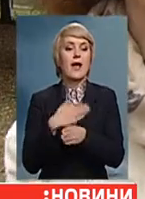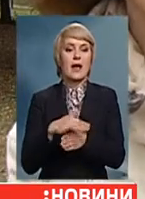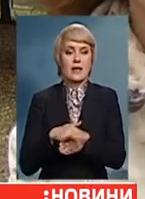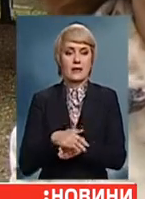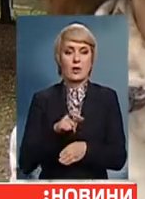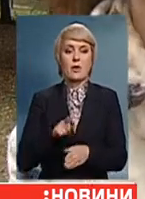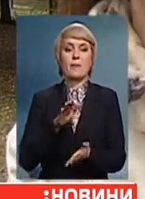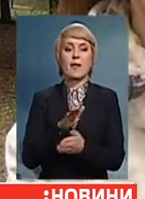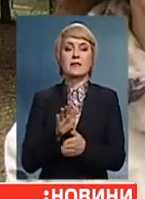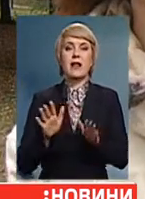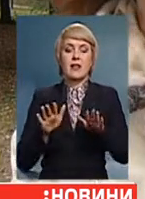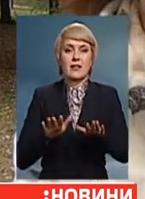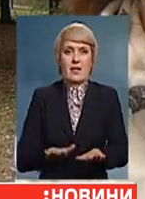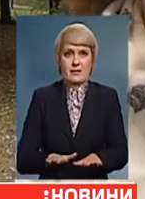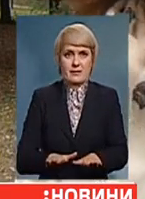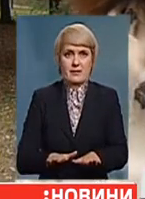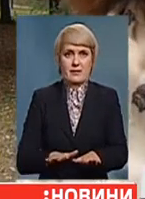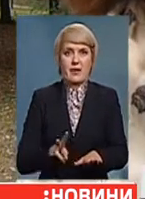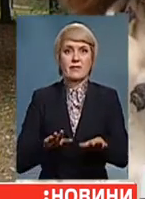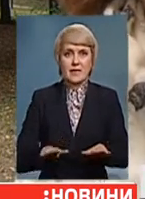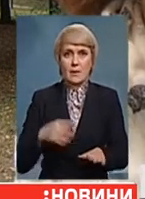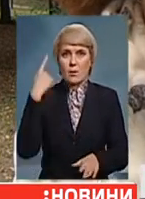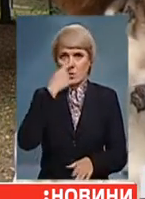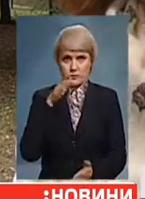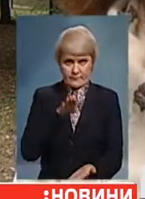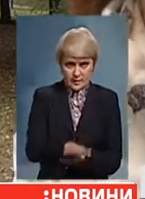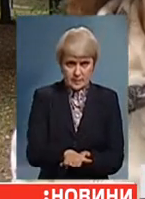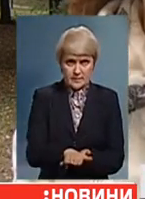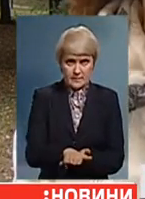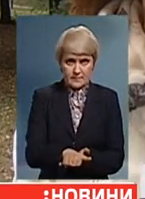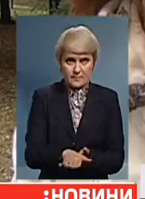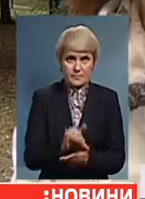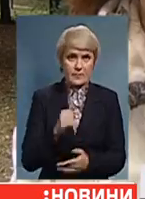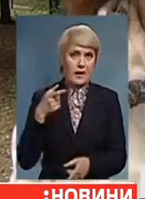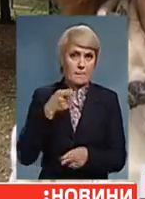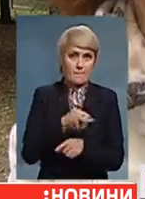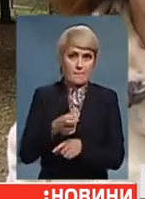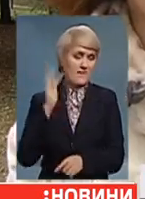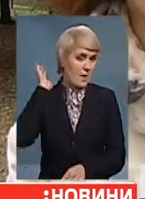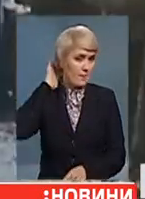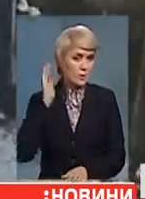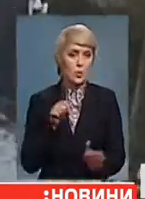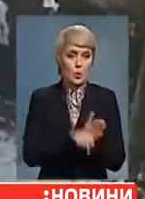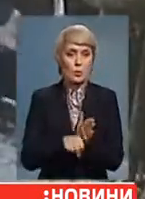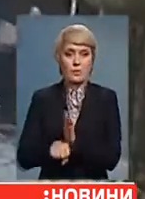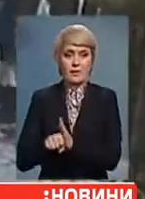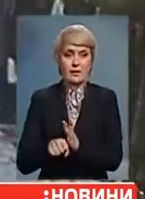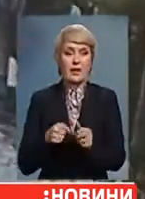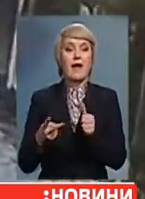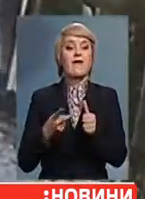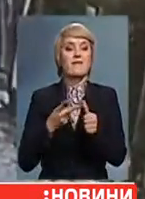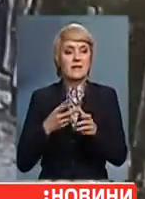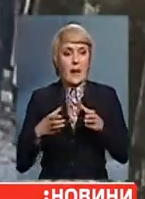Людям наказували лягати на землю обличчям донизу і пострілами в потилицю їх вбивали. Слідуючу